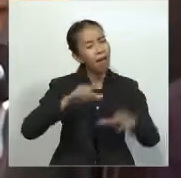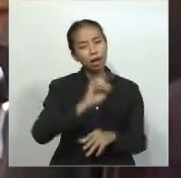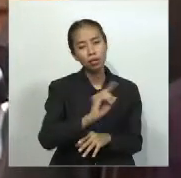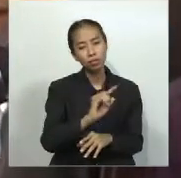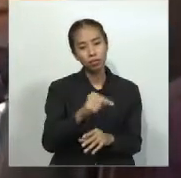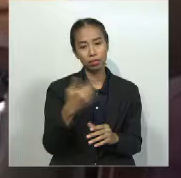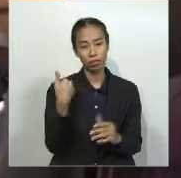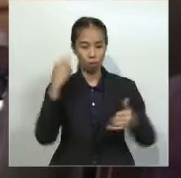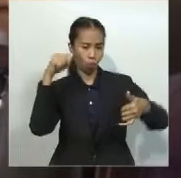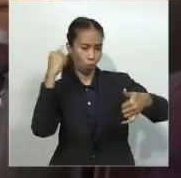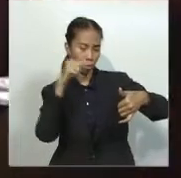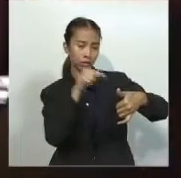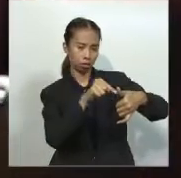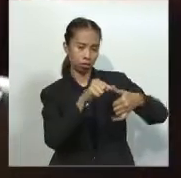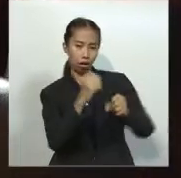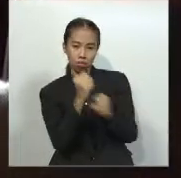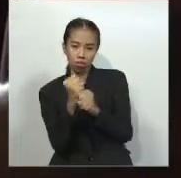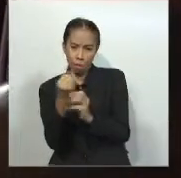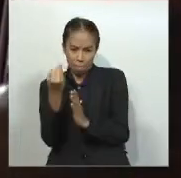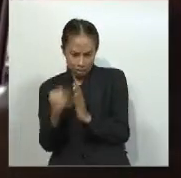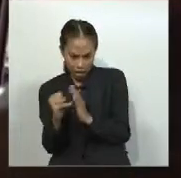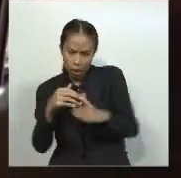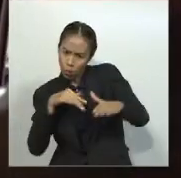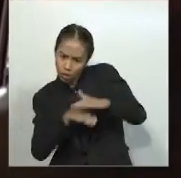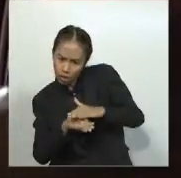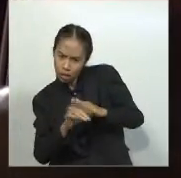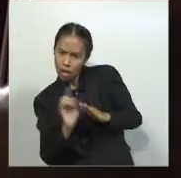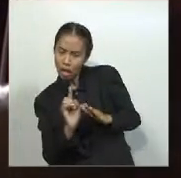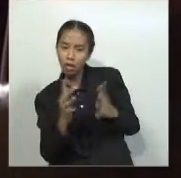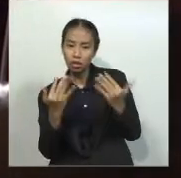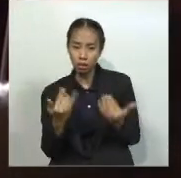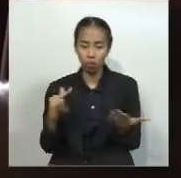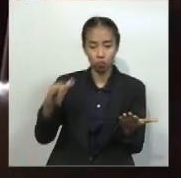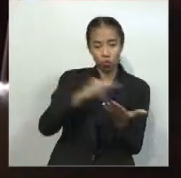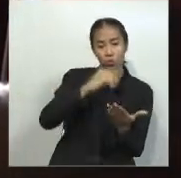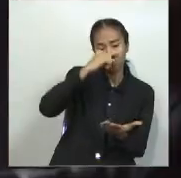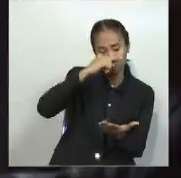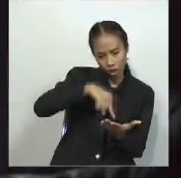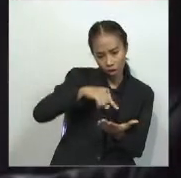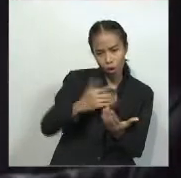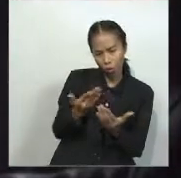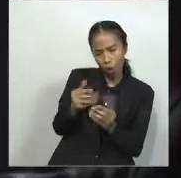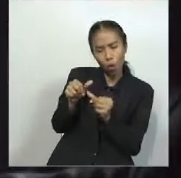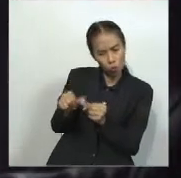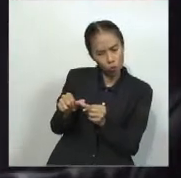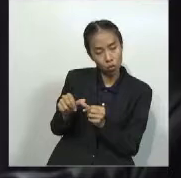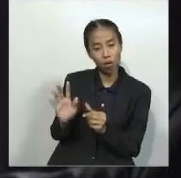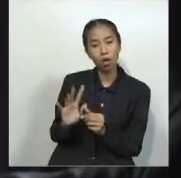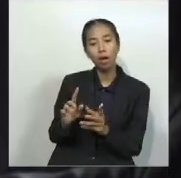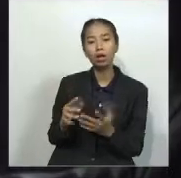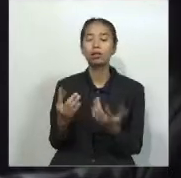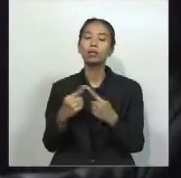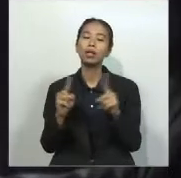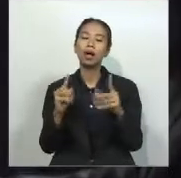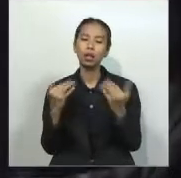าหญิงสาวรายนี้เนี่ยกระทำความผิดหรือไม่นะครับก่อนที่จะมาถึงประเทศไทยแล้วก็ขอลี้ภัยแต่ไปมา